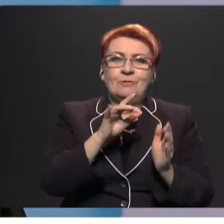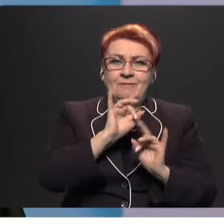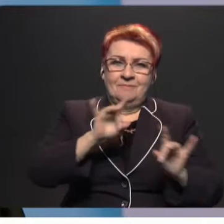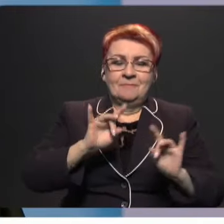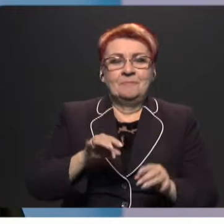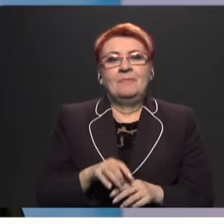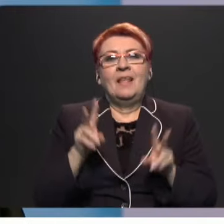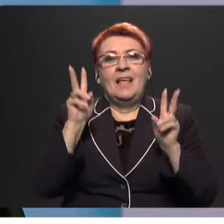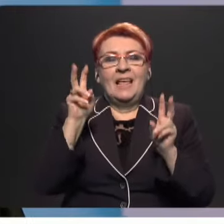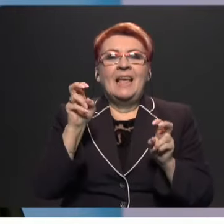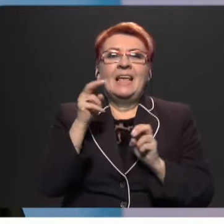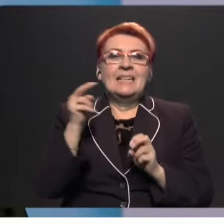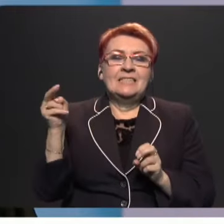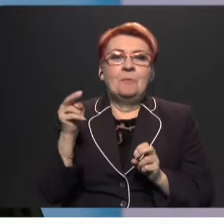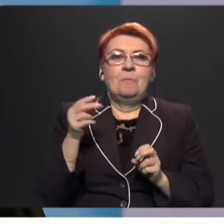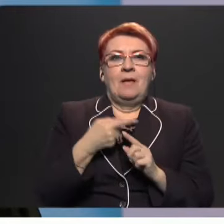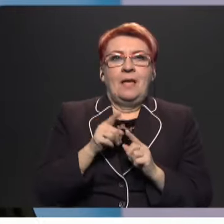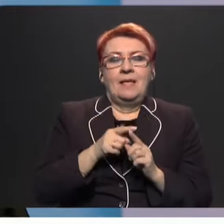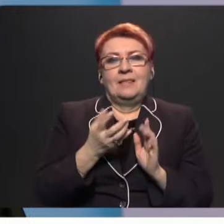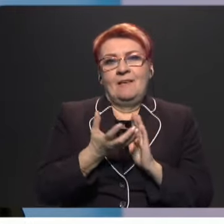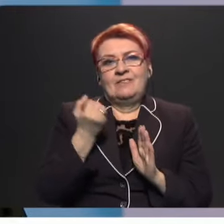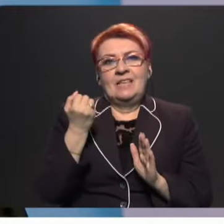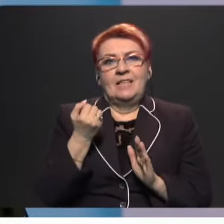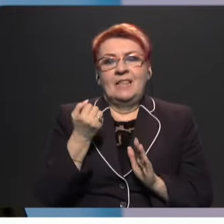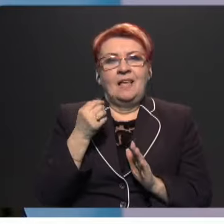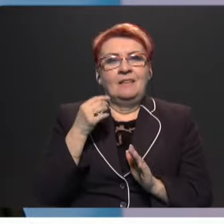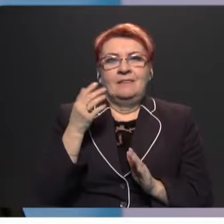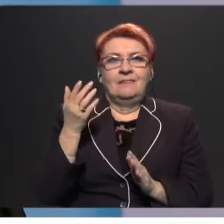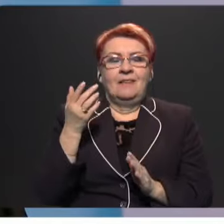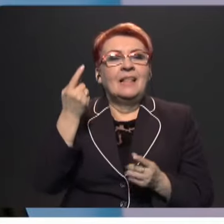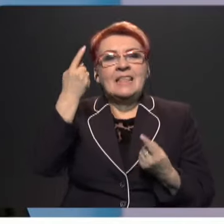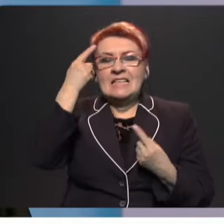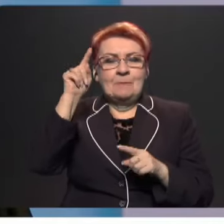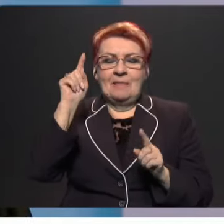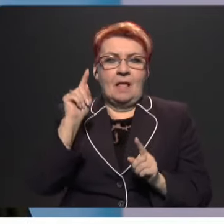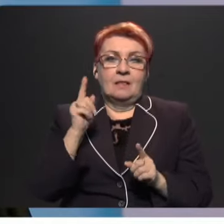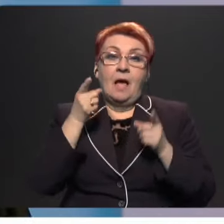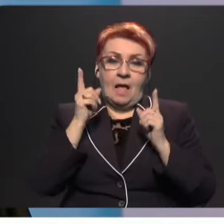же тема-то взята не с потолка, а действительно